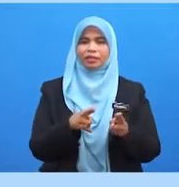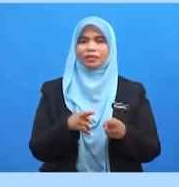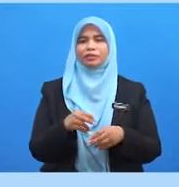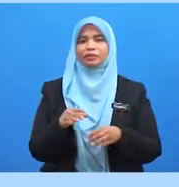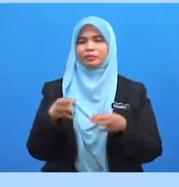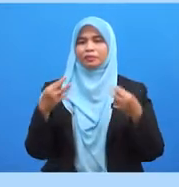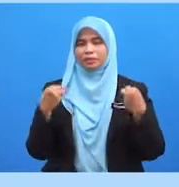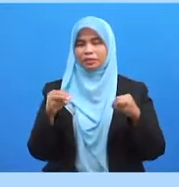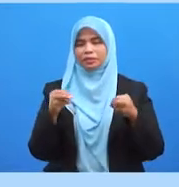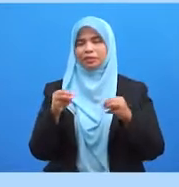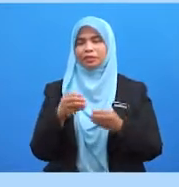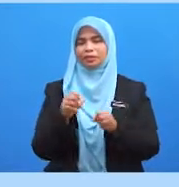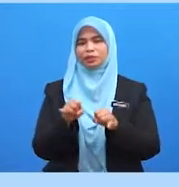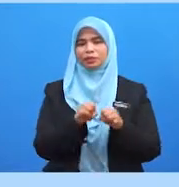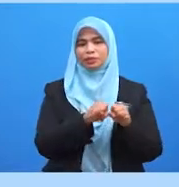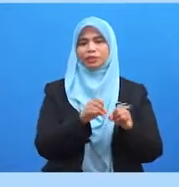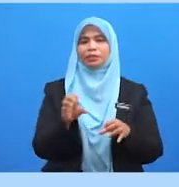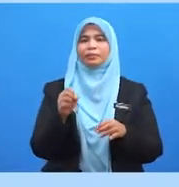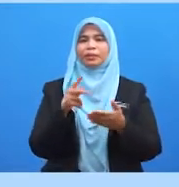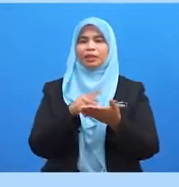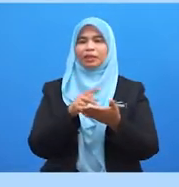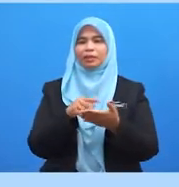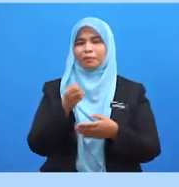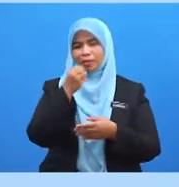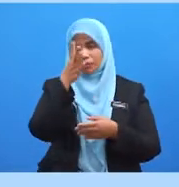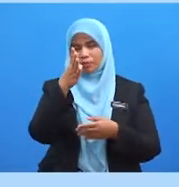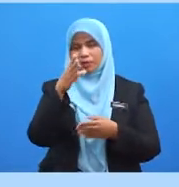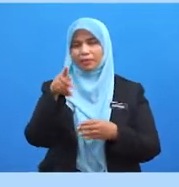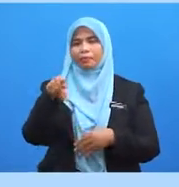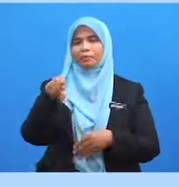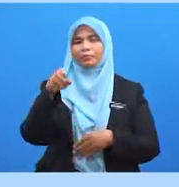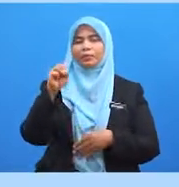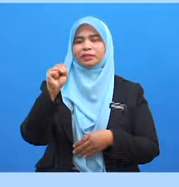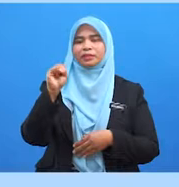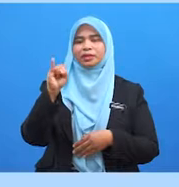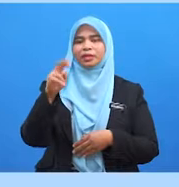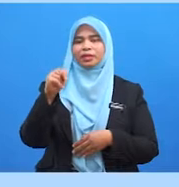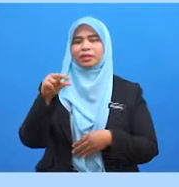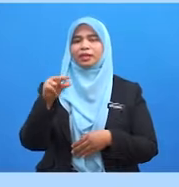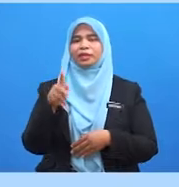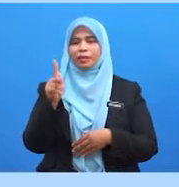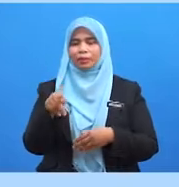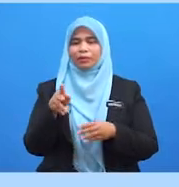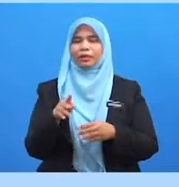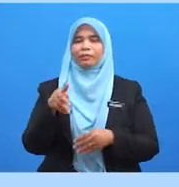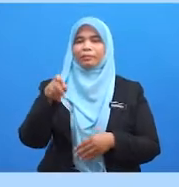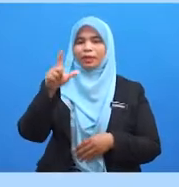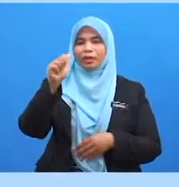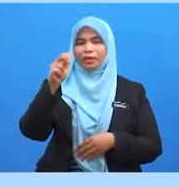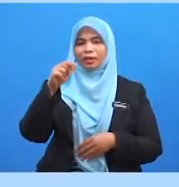Rancangan pemasaran juga mengambil kira maklumat pesaing, keperluan